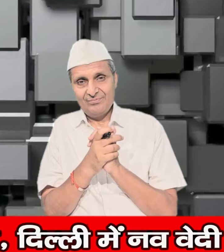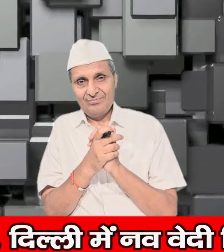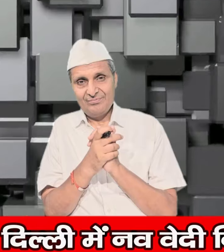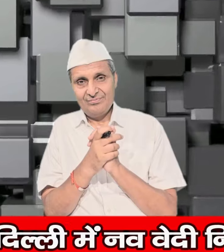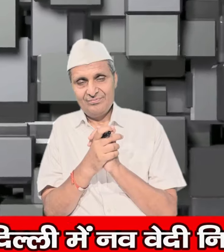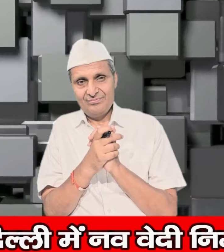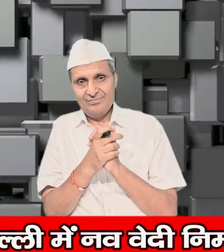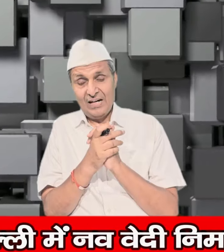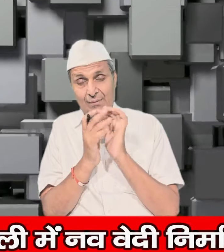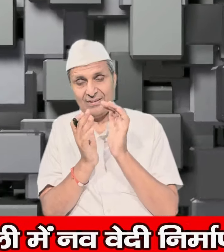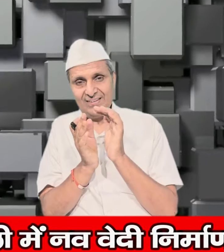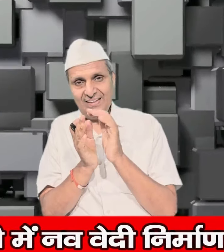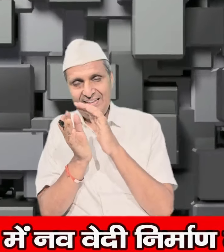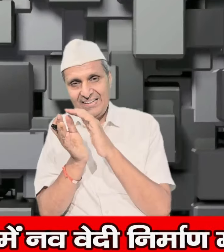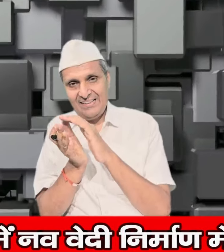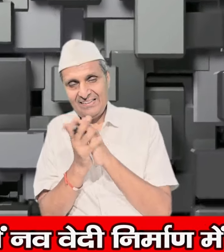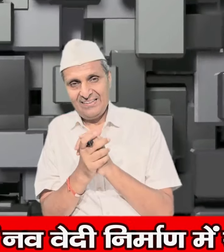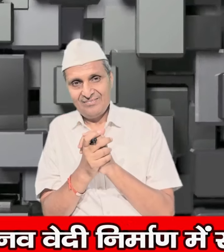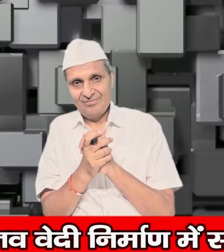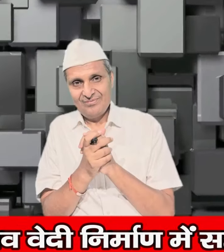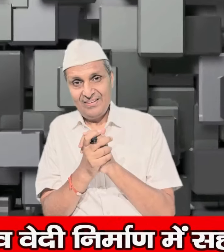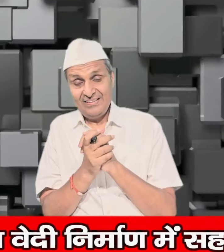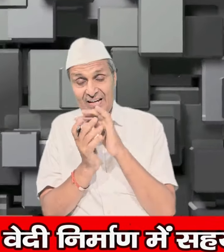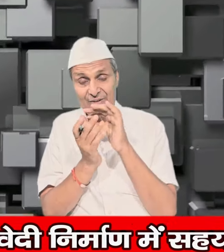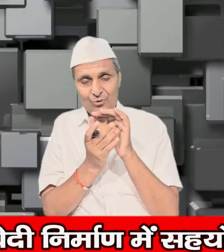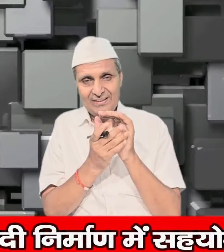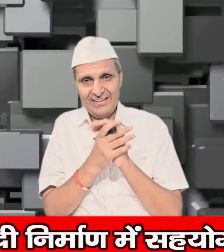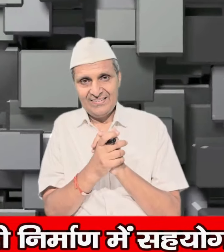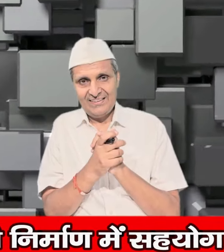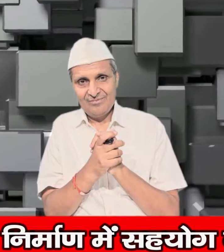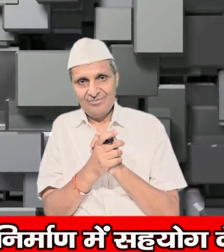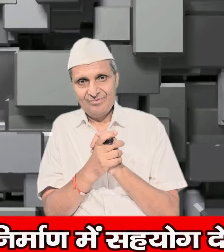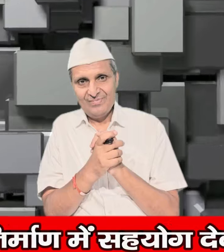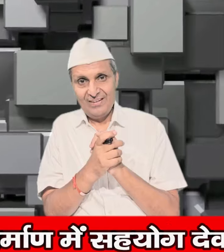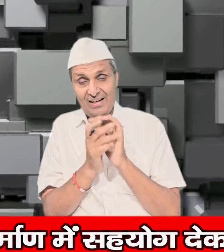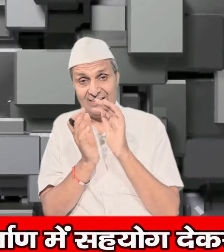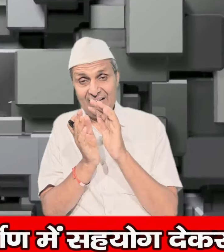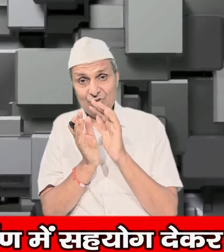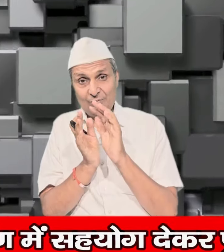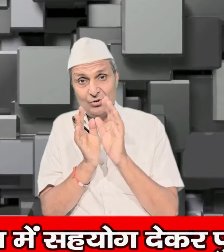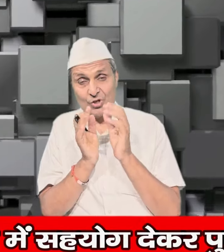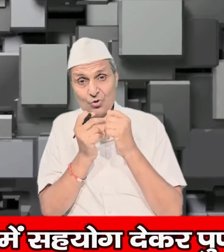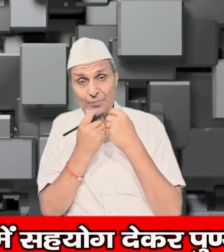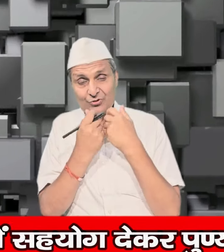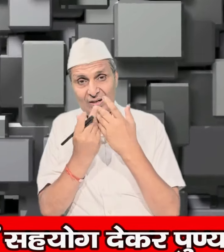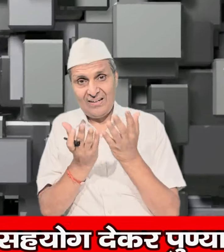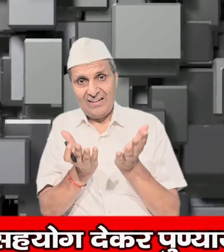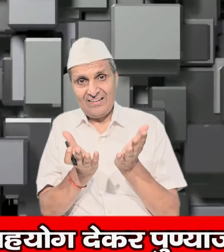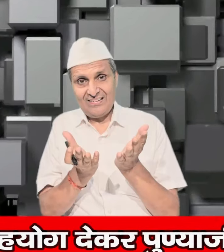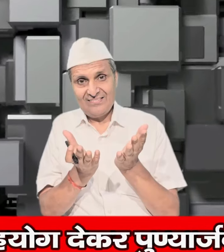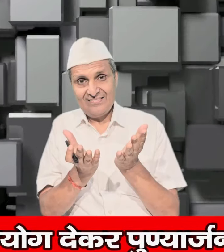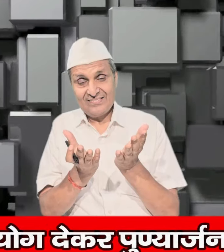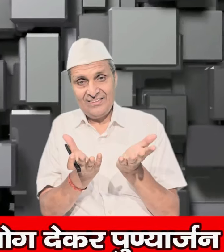है। अब इन्हें ही रहने दिया जाए या इनको हटाया जाए? हटाएं तो समझ लो करोड़ों रुपए